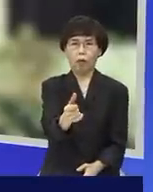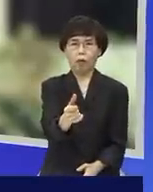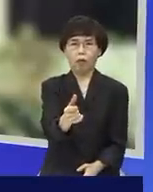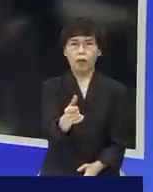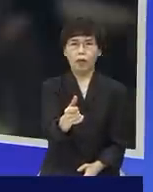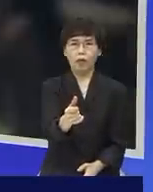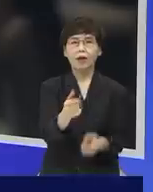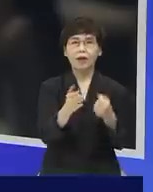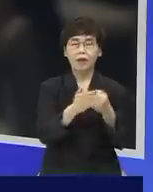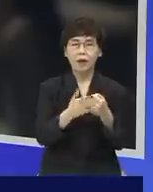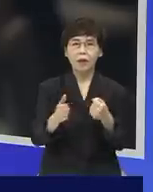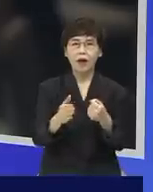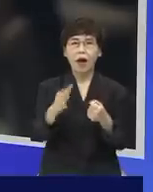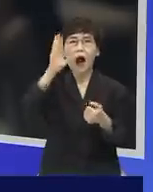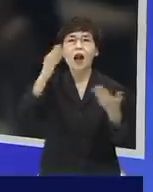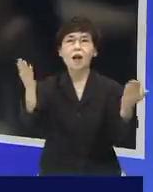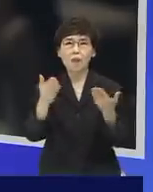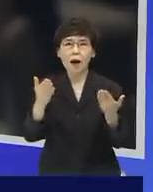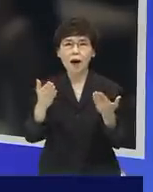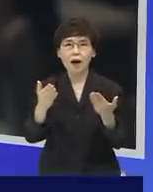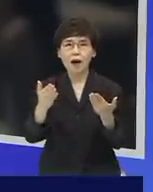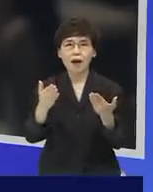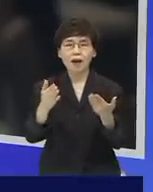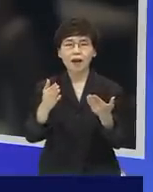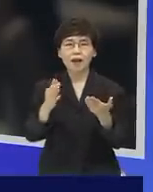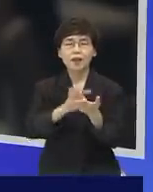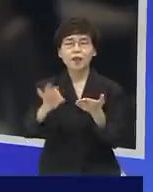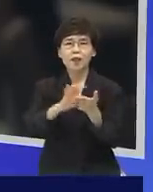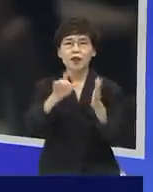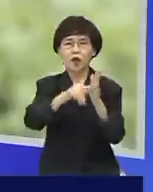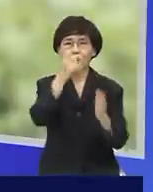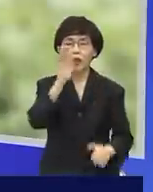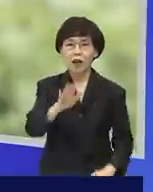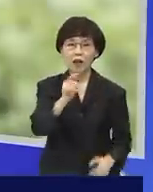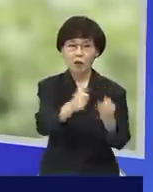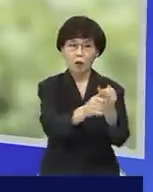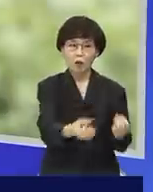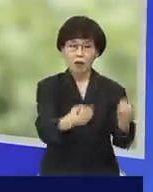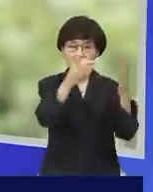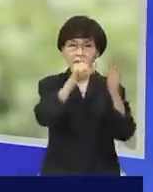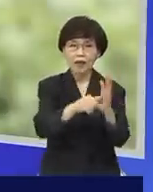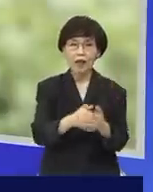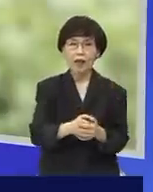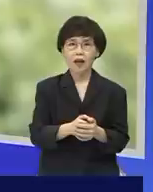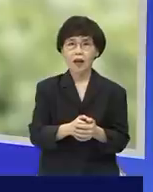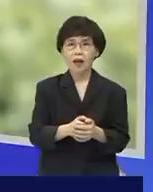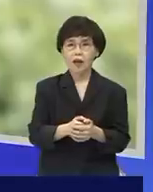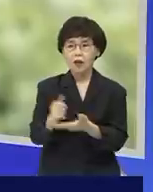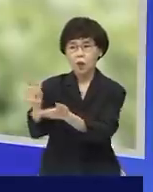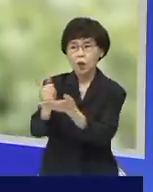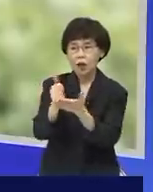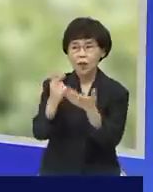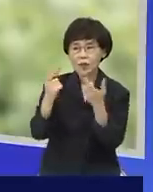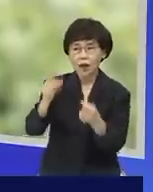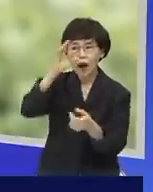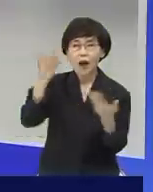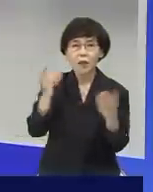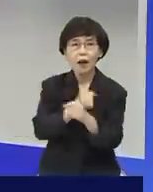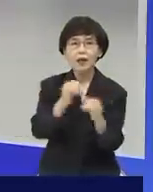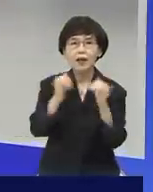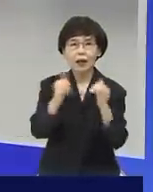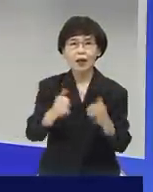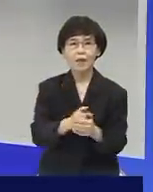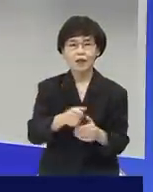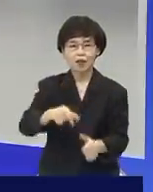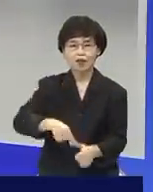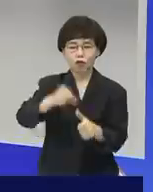하객 아르바이트 서비스를 이용하는 경우가 있는데요. 한 결혼식 하객 아르바이트 구인 글이 논란이 되고 있습니다. 5클릭 첫 번째